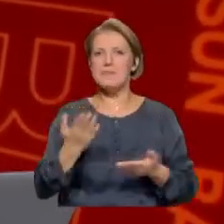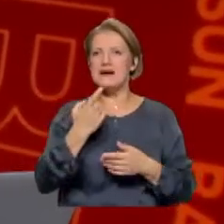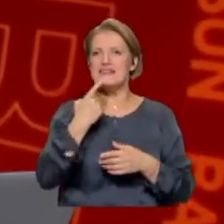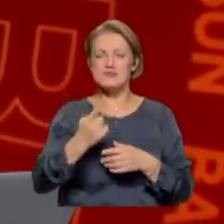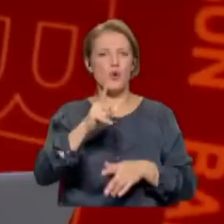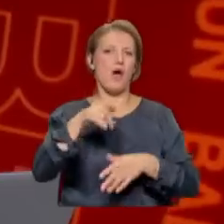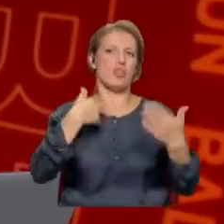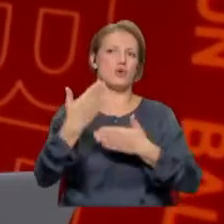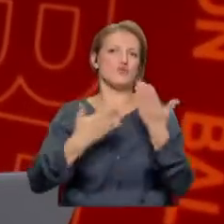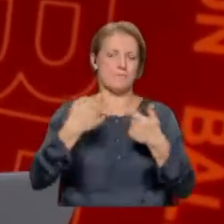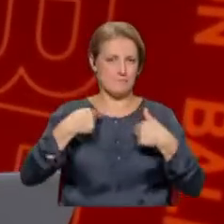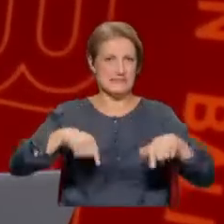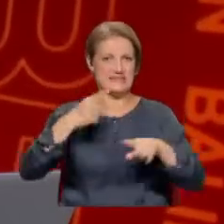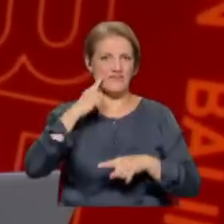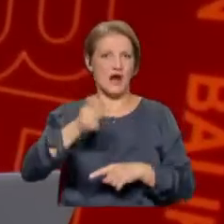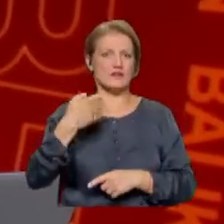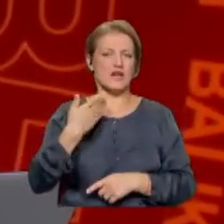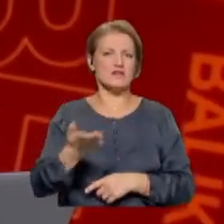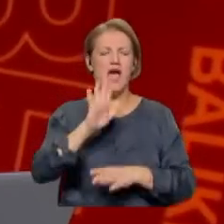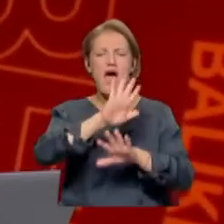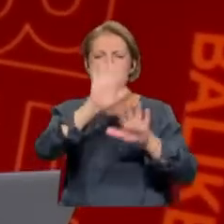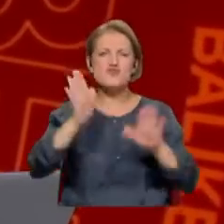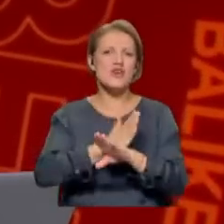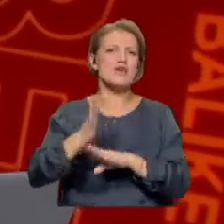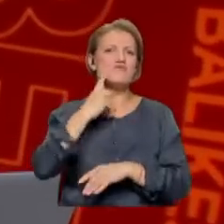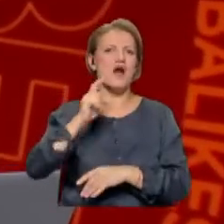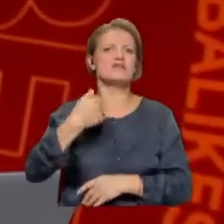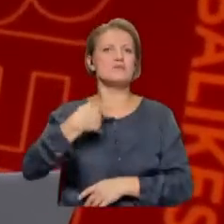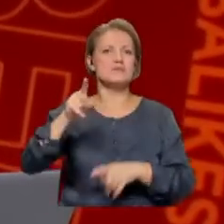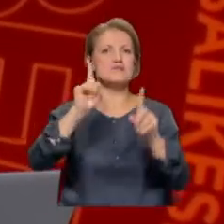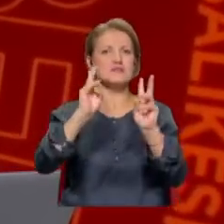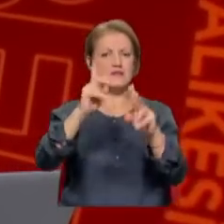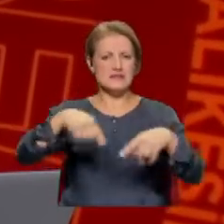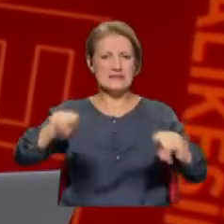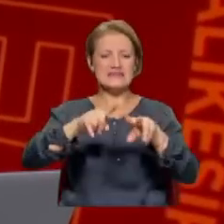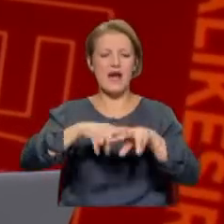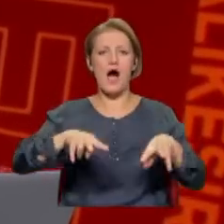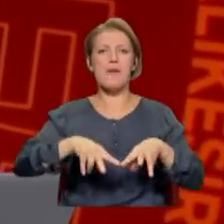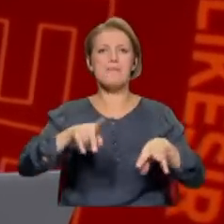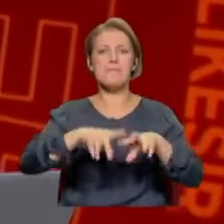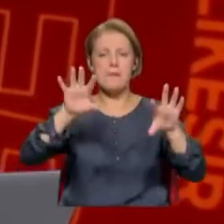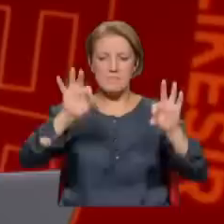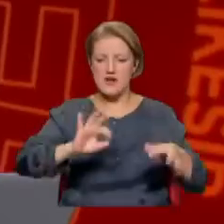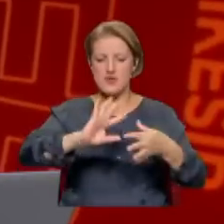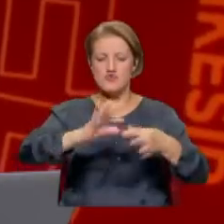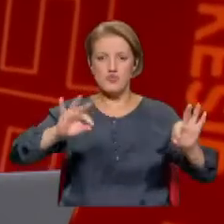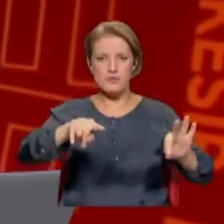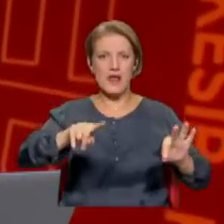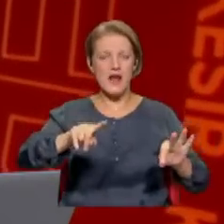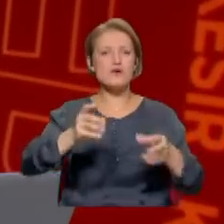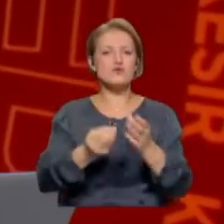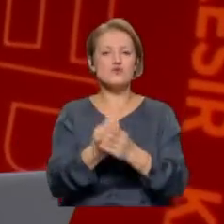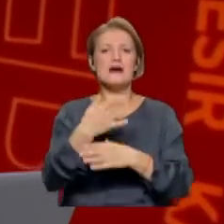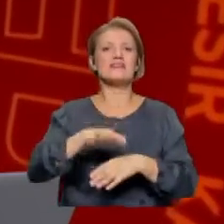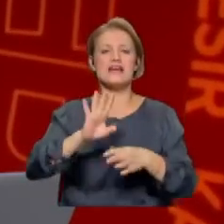onu aktaracağız. Biz de farkındayız hem de her şeyin. Sadece siz ama ile başlayan cümleler kurmak değil